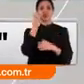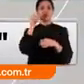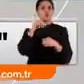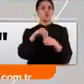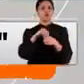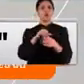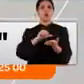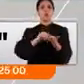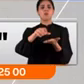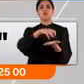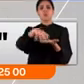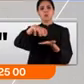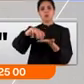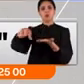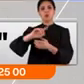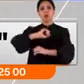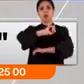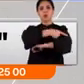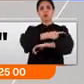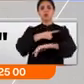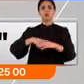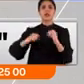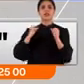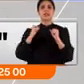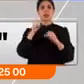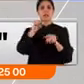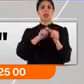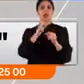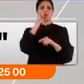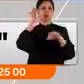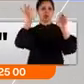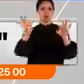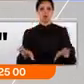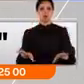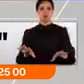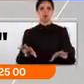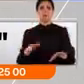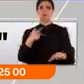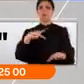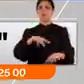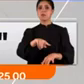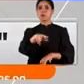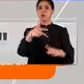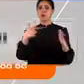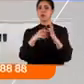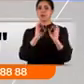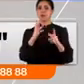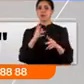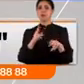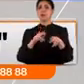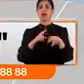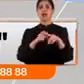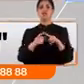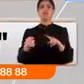alanda güçlendirdiğimiz sağlam bir ekonomiyle girdik. Pusulamız katma değerli